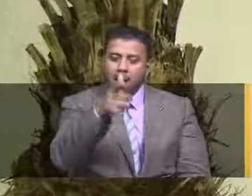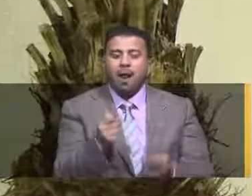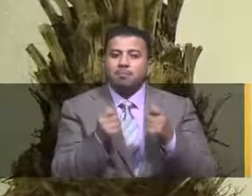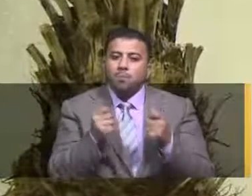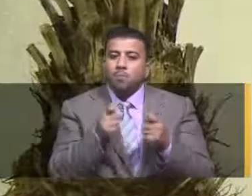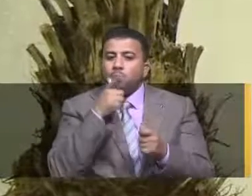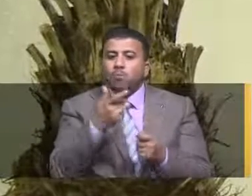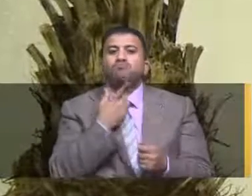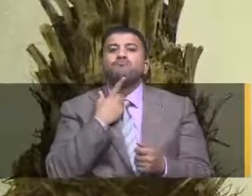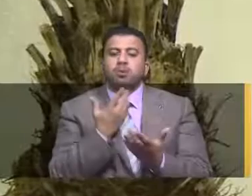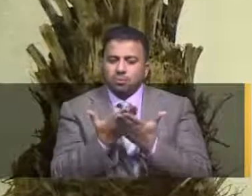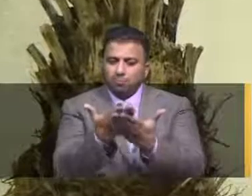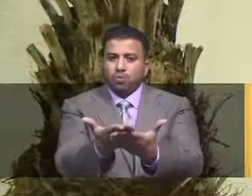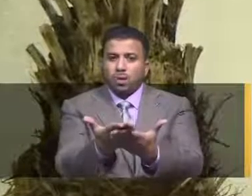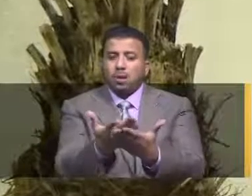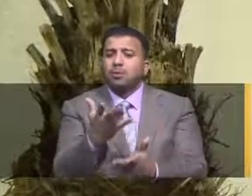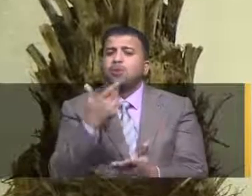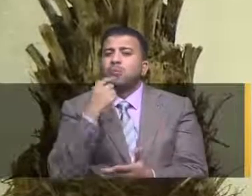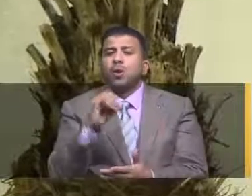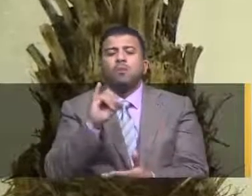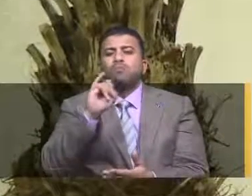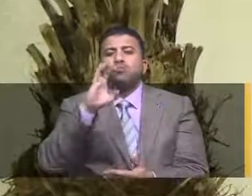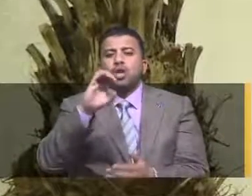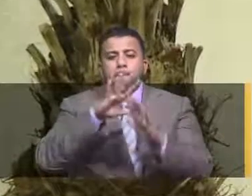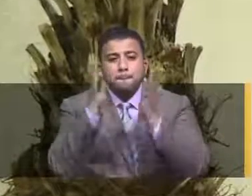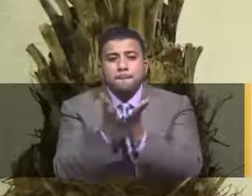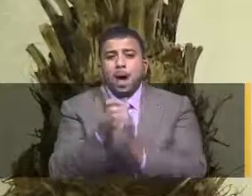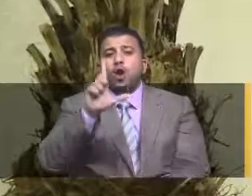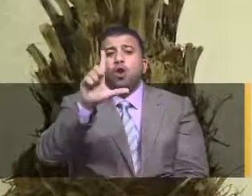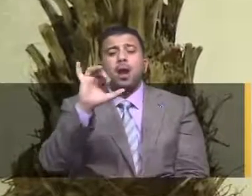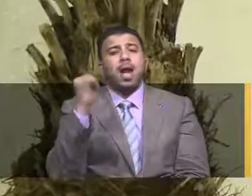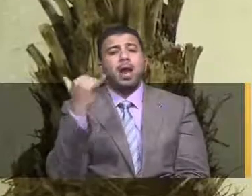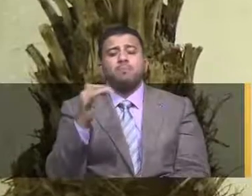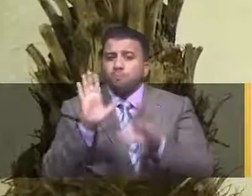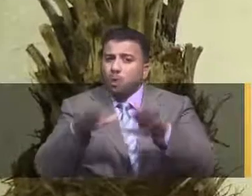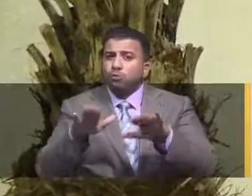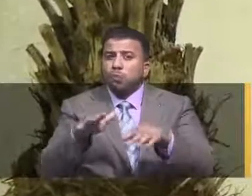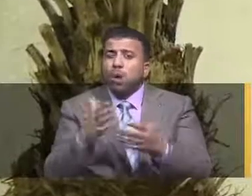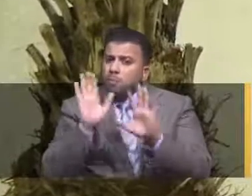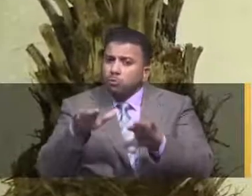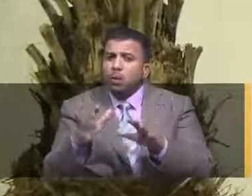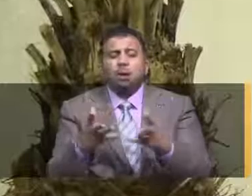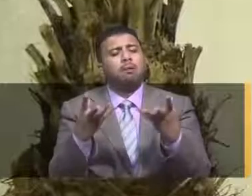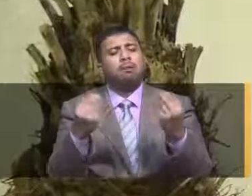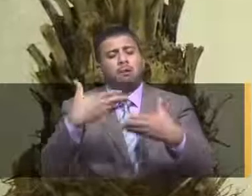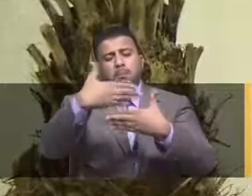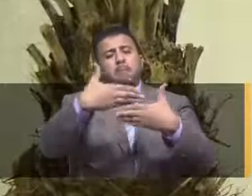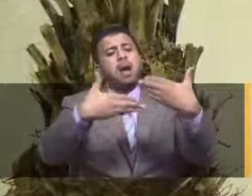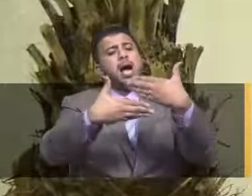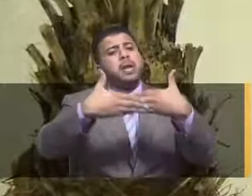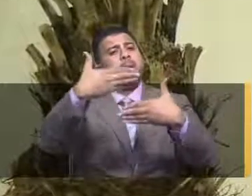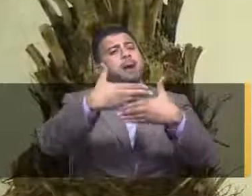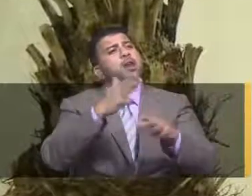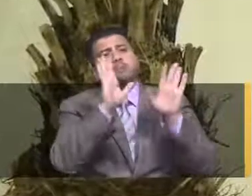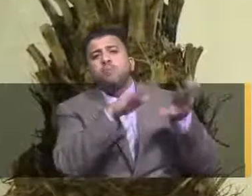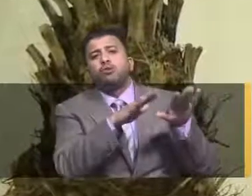العربية الموجودة. المجامع موجودة وما أكثر المباني والصروح، ولكن الرسالة هي أن نكون